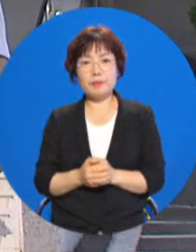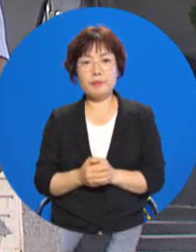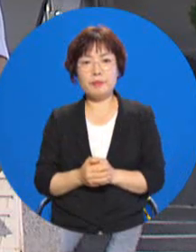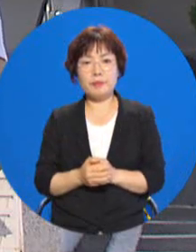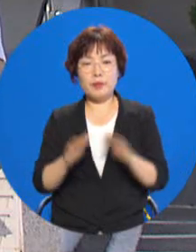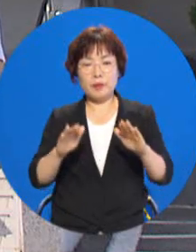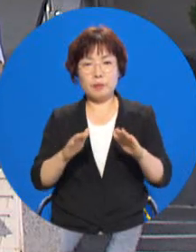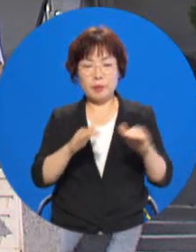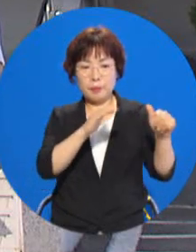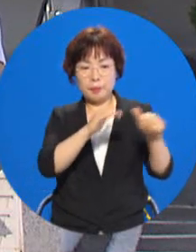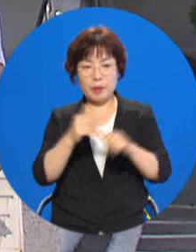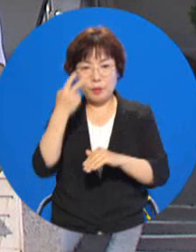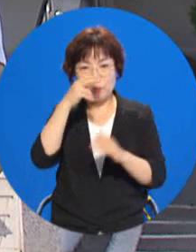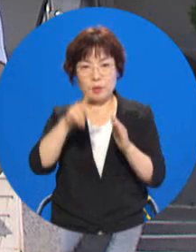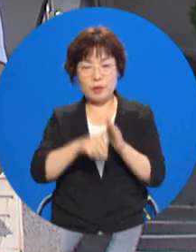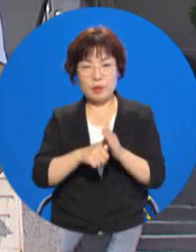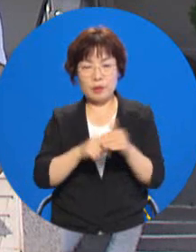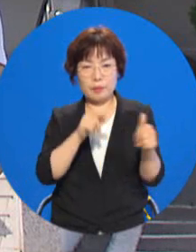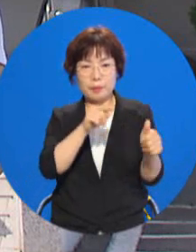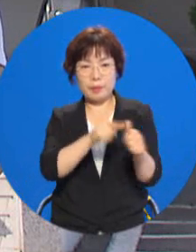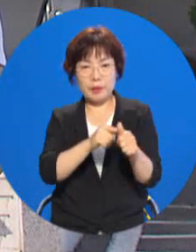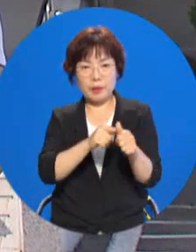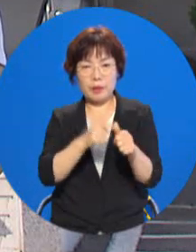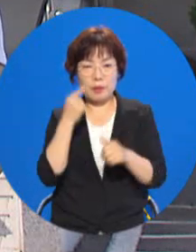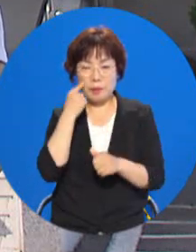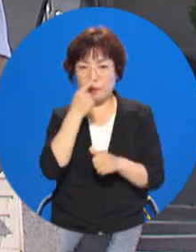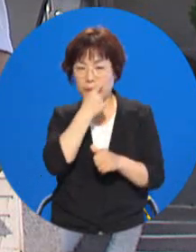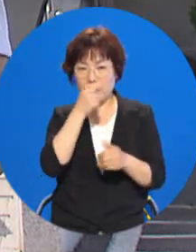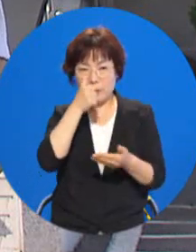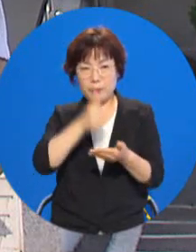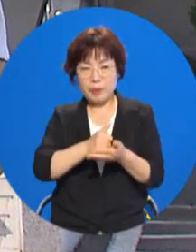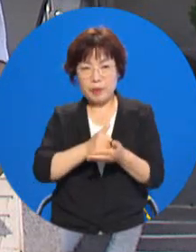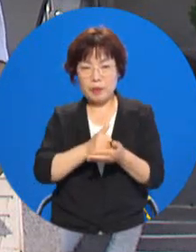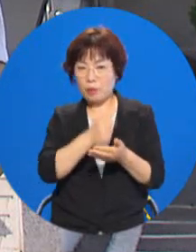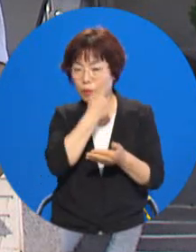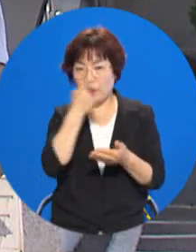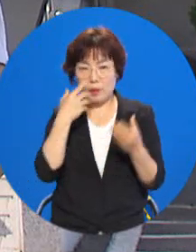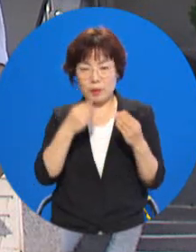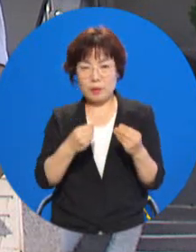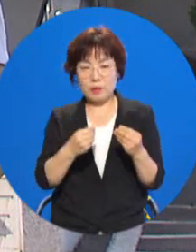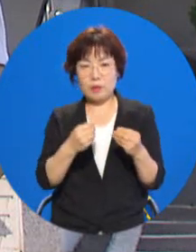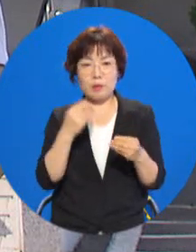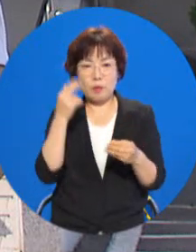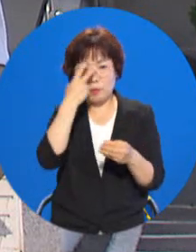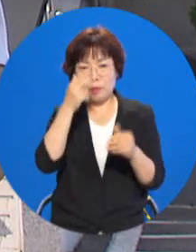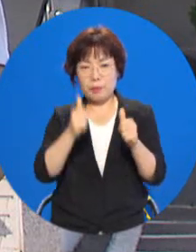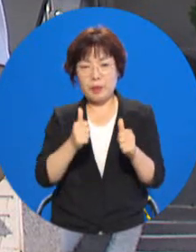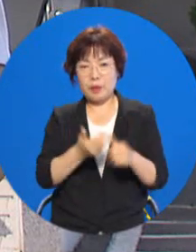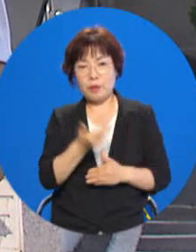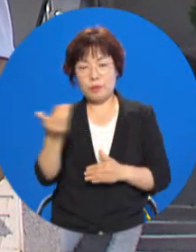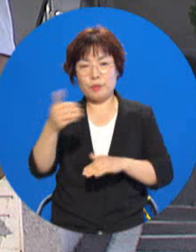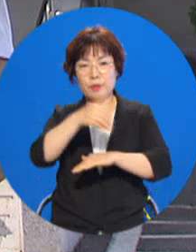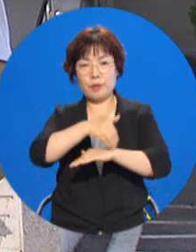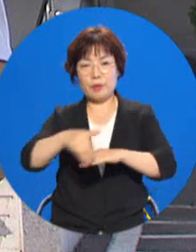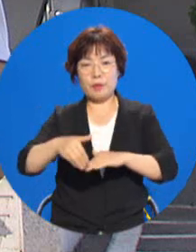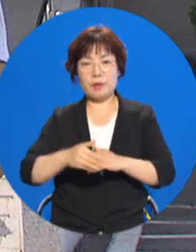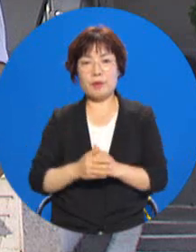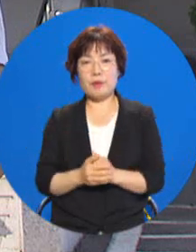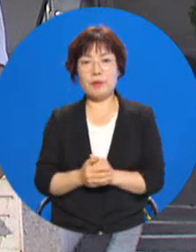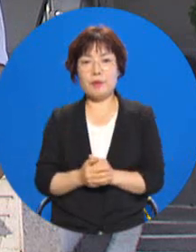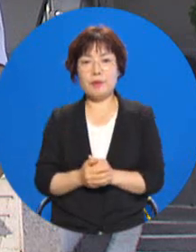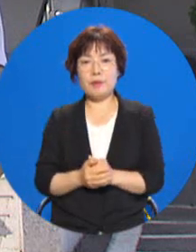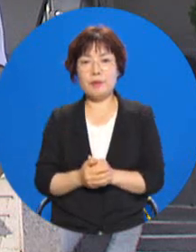고흥경찰서는 이번 소환조사에서 박 전 군수의 혐의가 입증되면 곧바로 검찰에 송치할 예정이라고 밝혔습니다. MBC